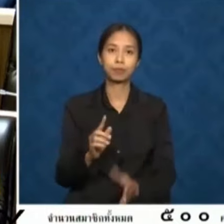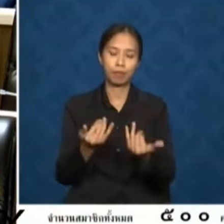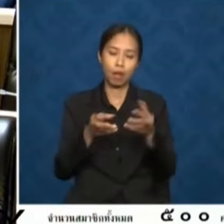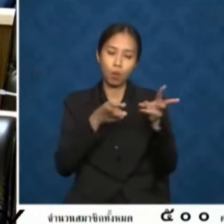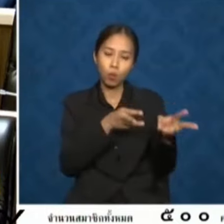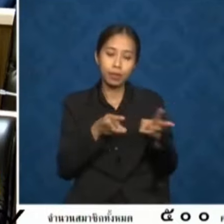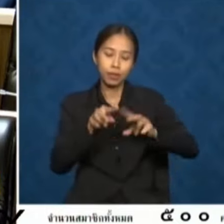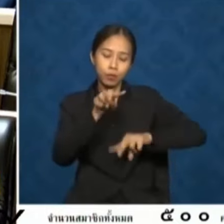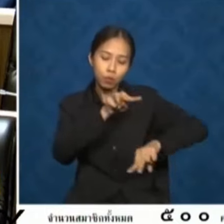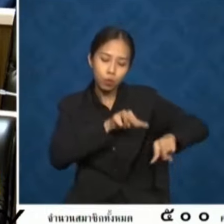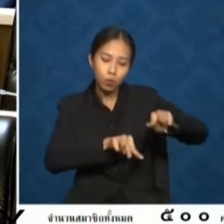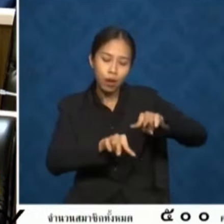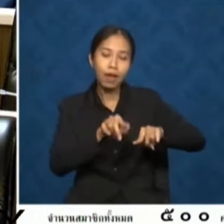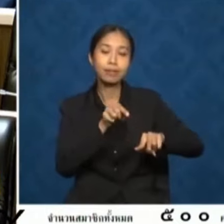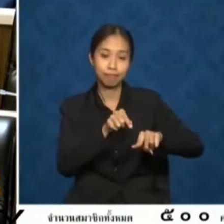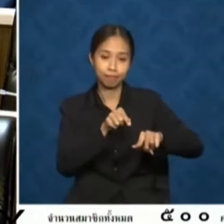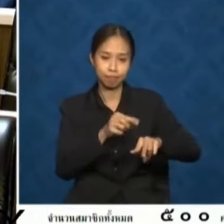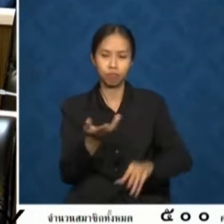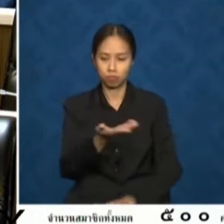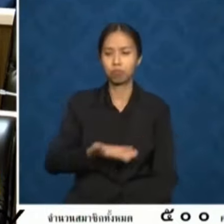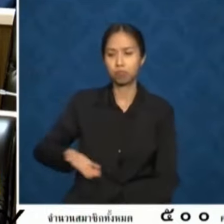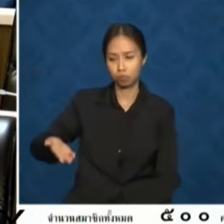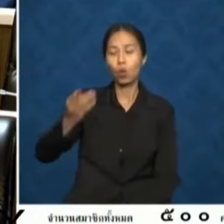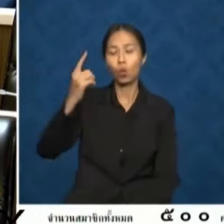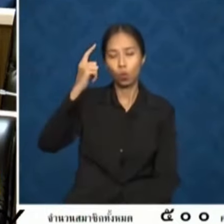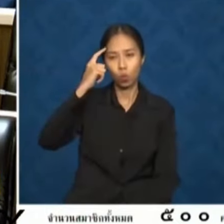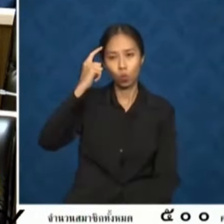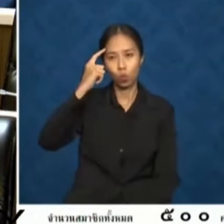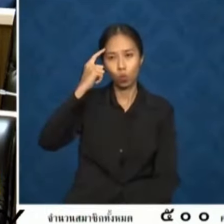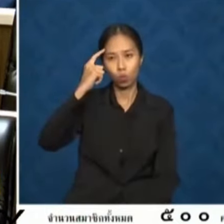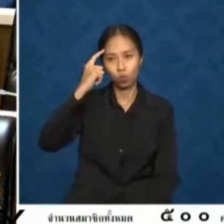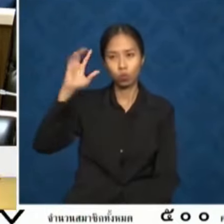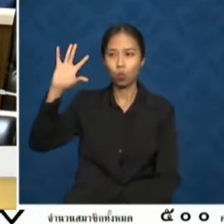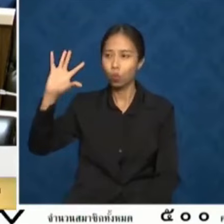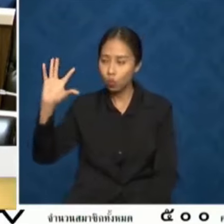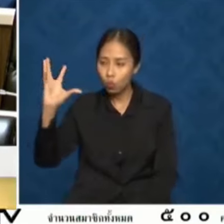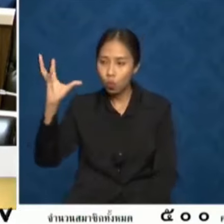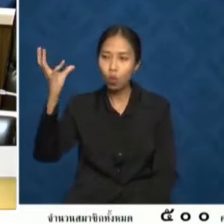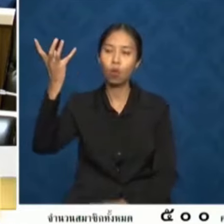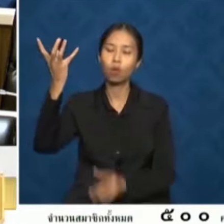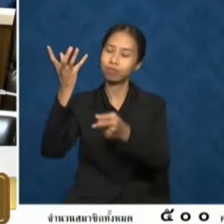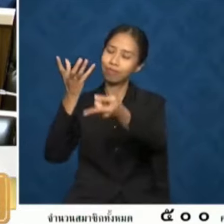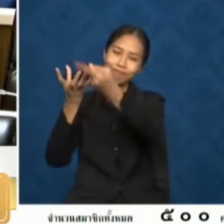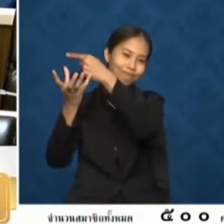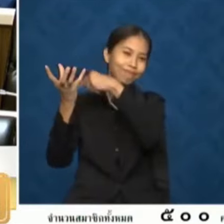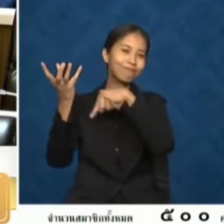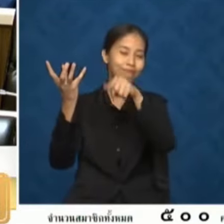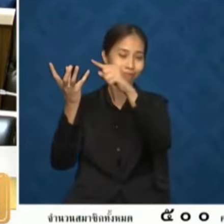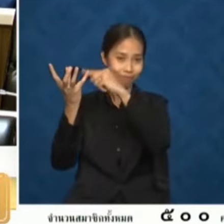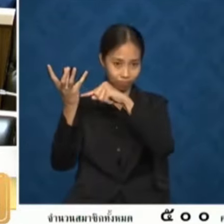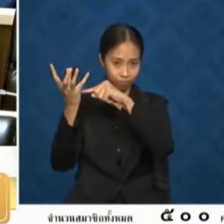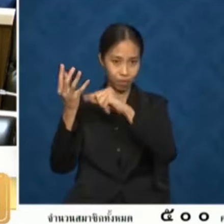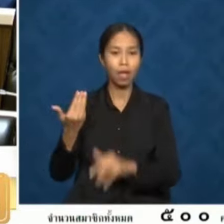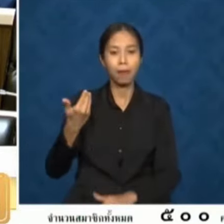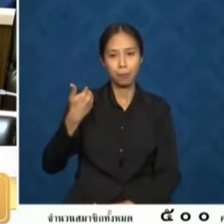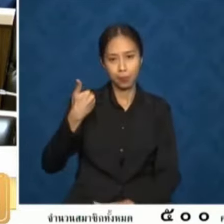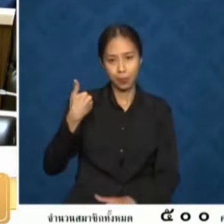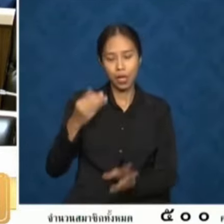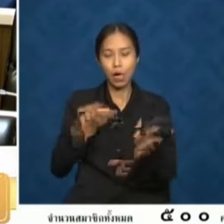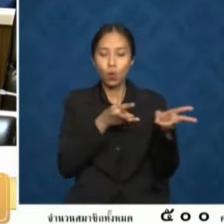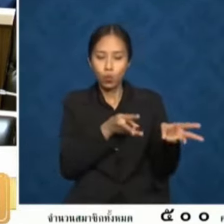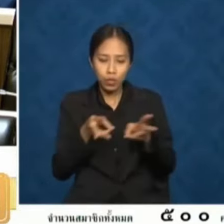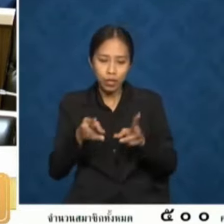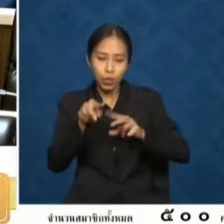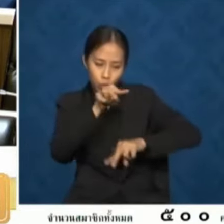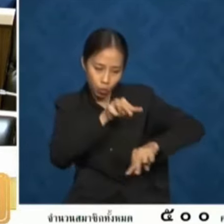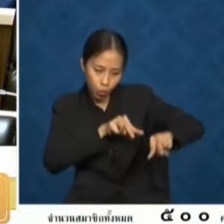รักษาความปลอดภัยก็เป็นที่รู้กันอยู่ว่าทั่วโลกนะครับก็มีการรักษาความปลอดภั